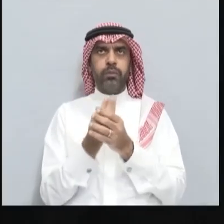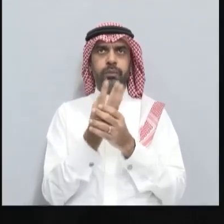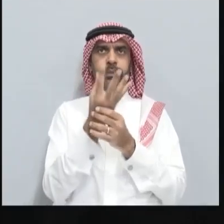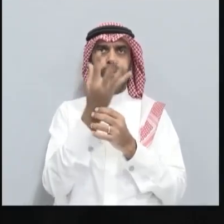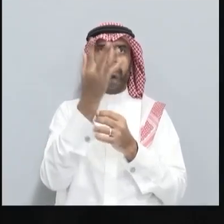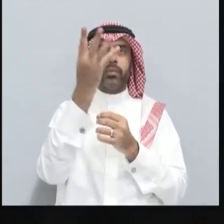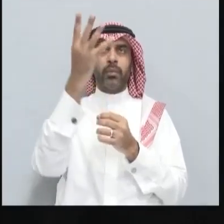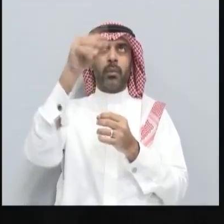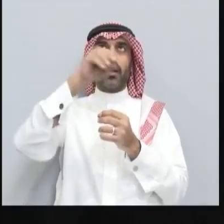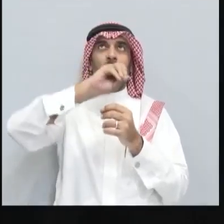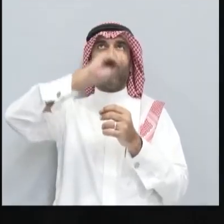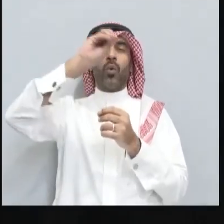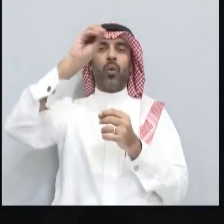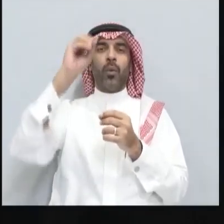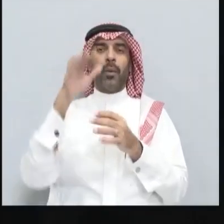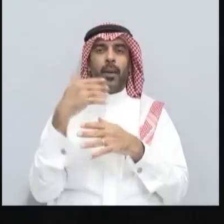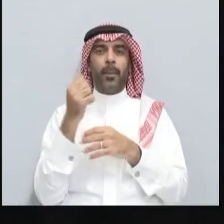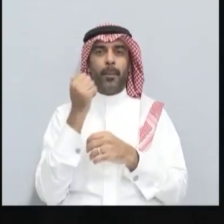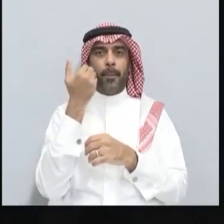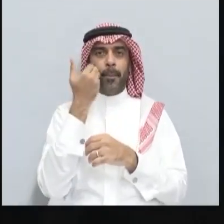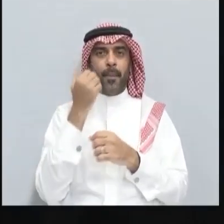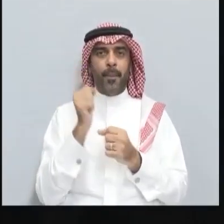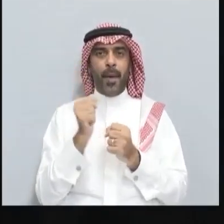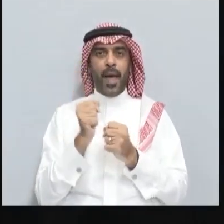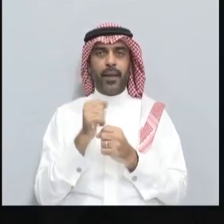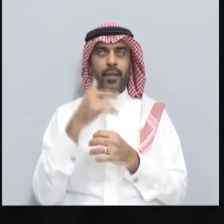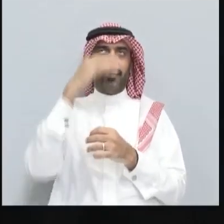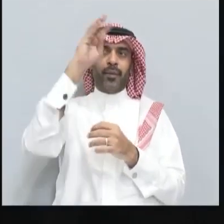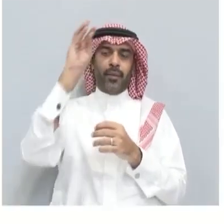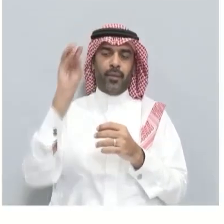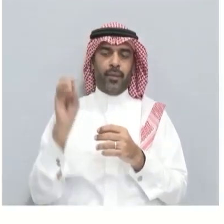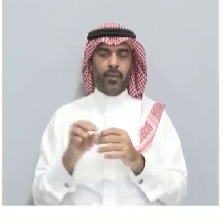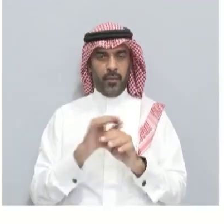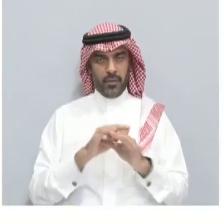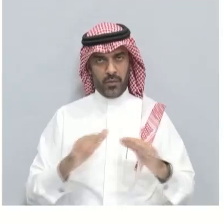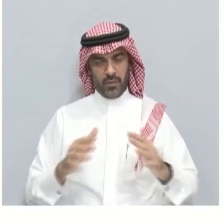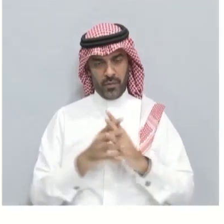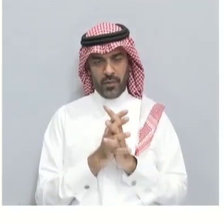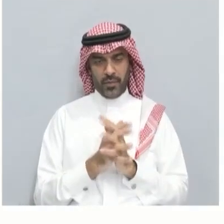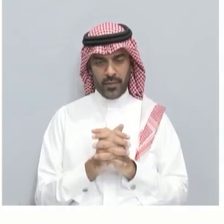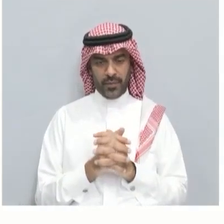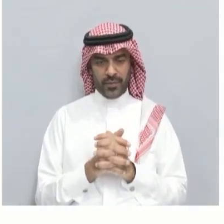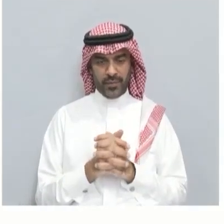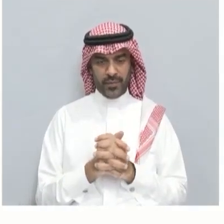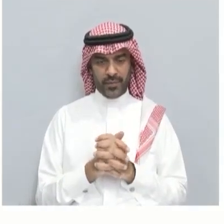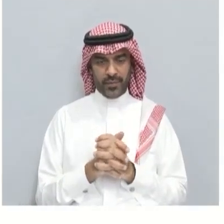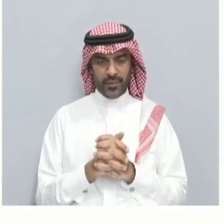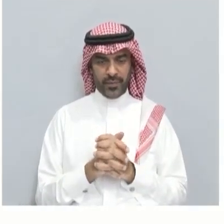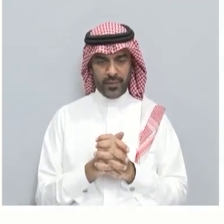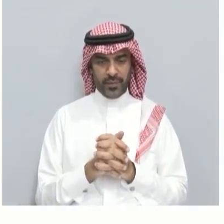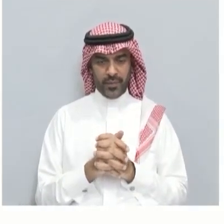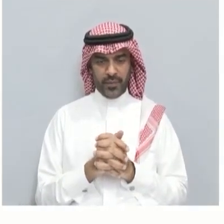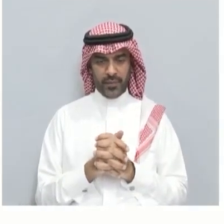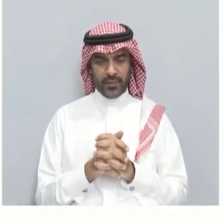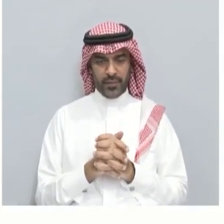ماذا صغير حاد ماذا حاد الجوانب اذا تتراكب المواد المقذوفه